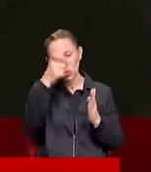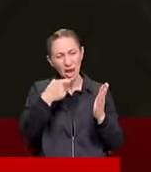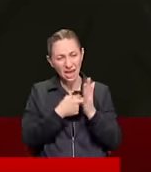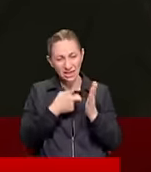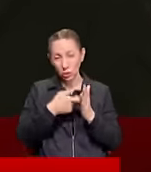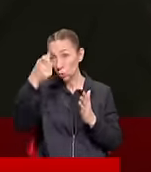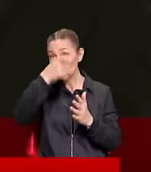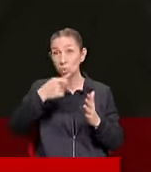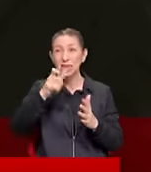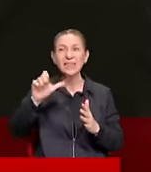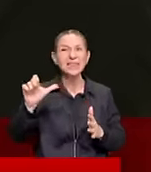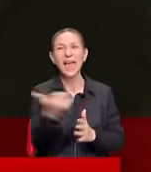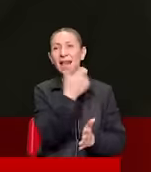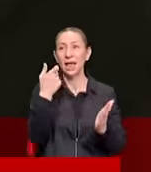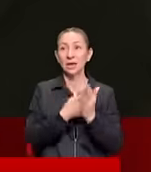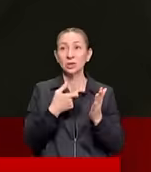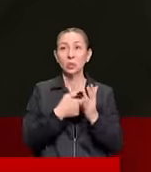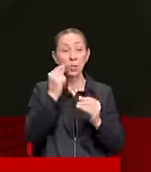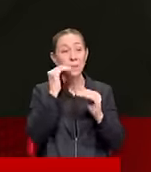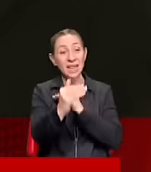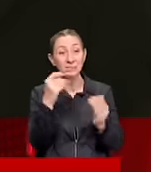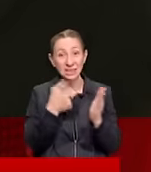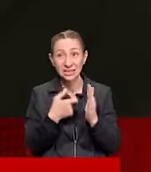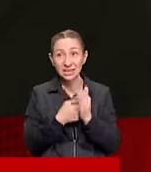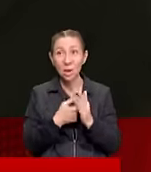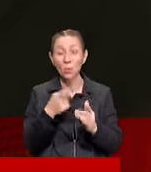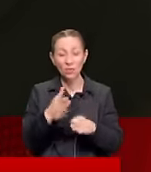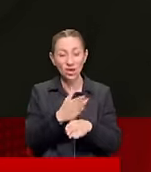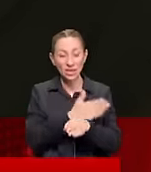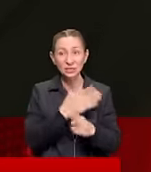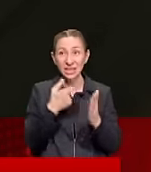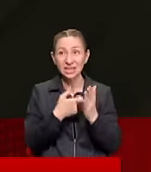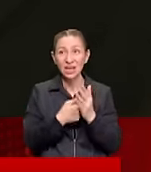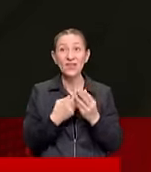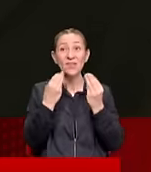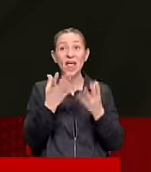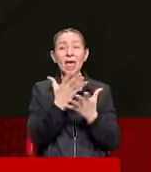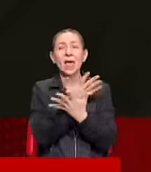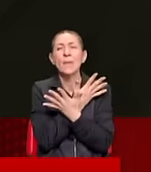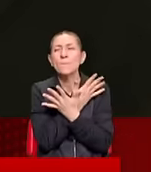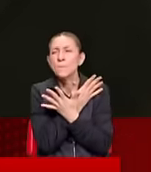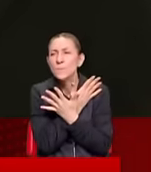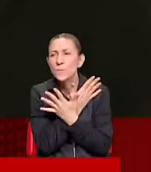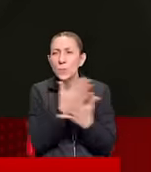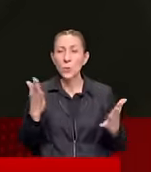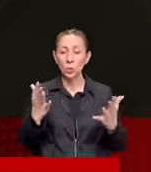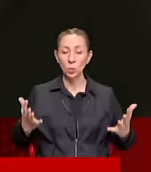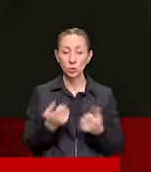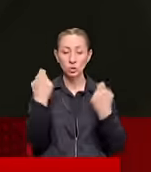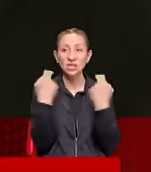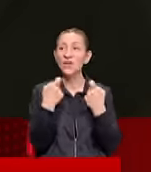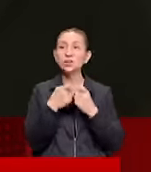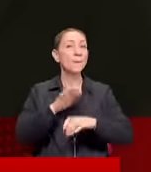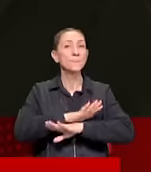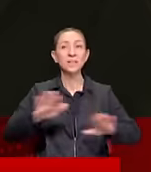bu ülkenin değerleri adına, bu milletimiz adına, bu vatanımız adına verdikleri en büyük Kurtuluş Savaşı